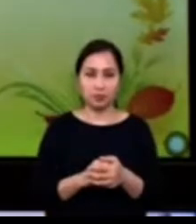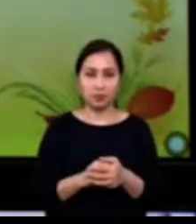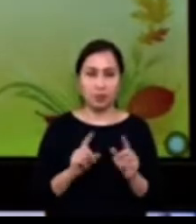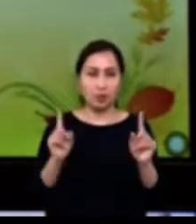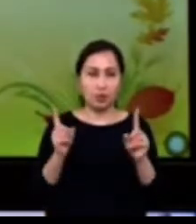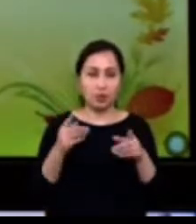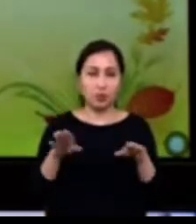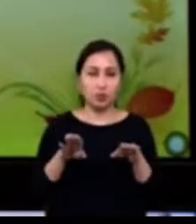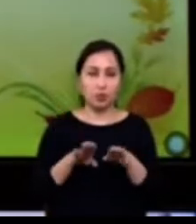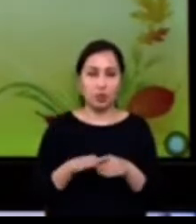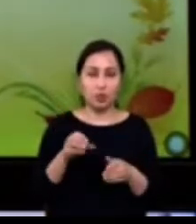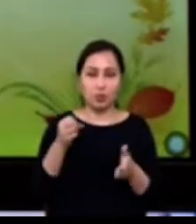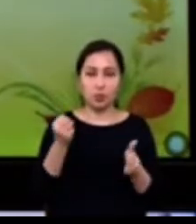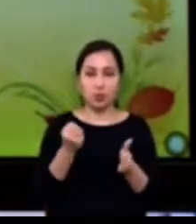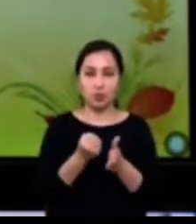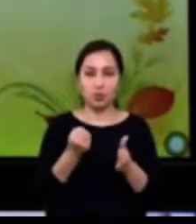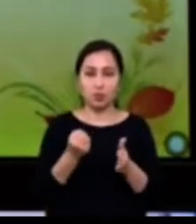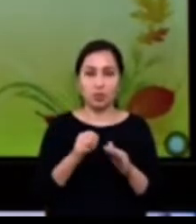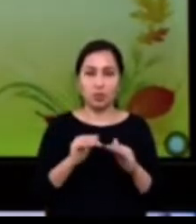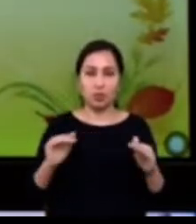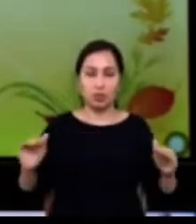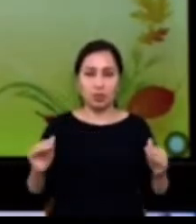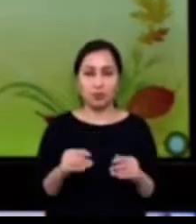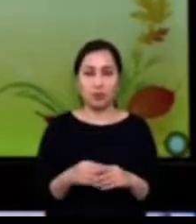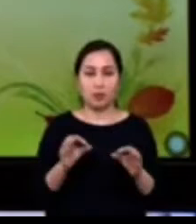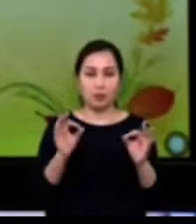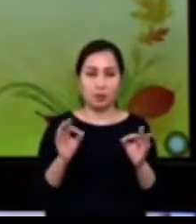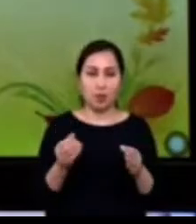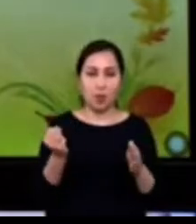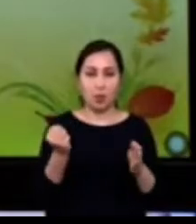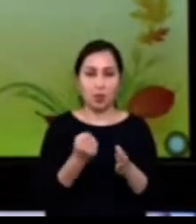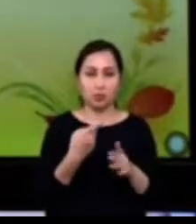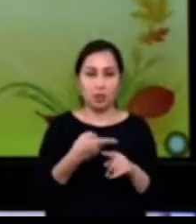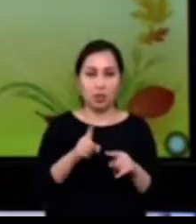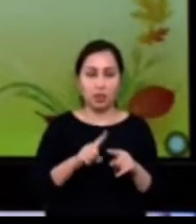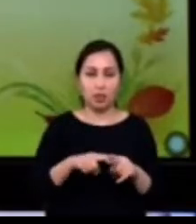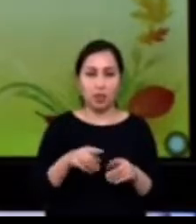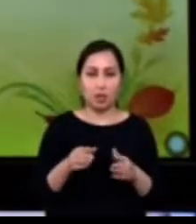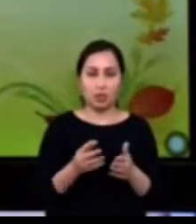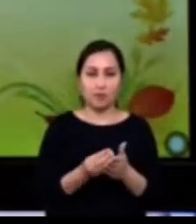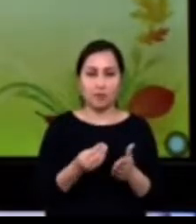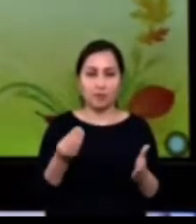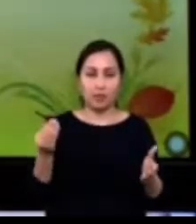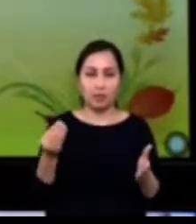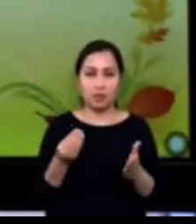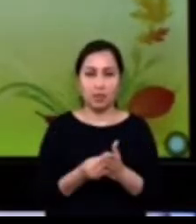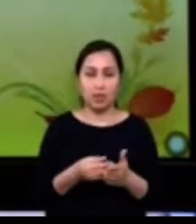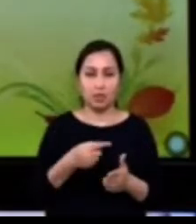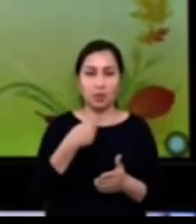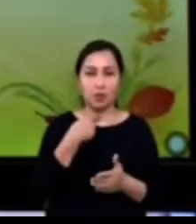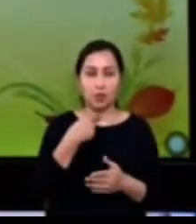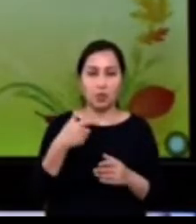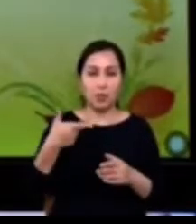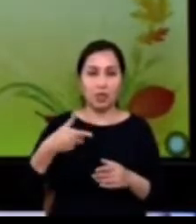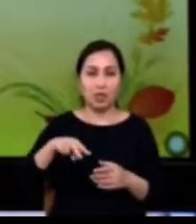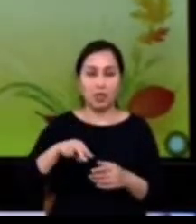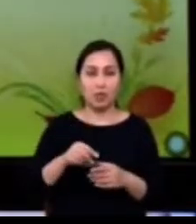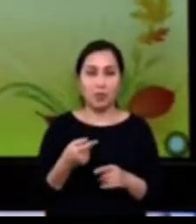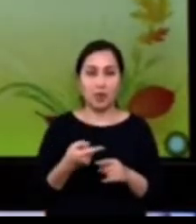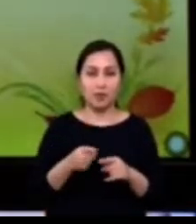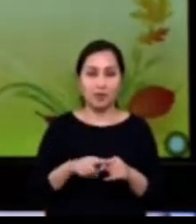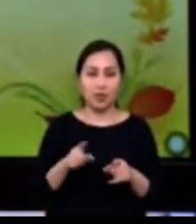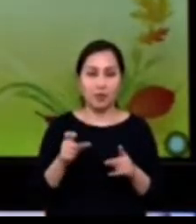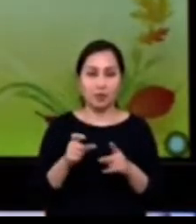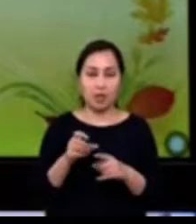А что такое ударение, ребятки? Правильно, ударение – это выделение голосом гласного звука в